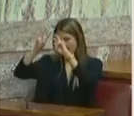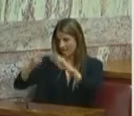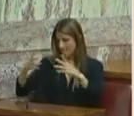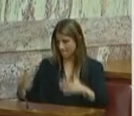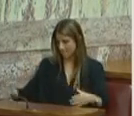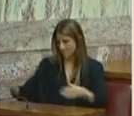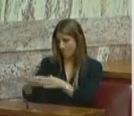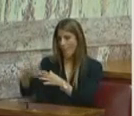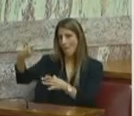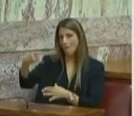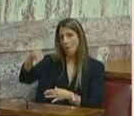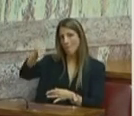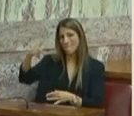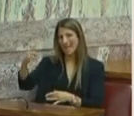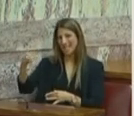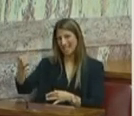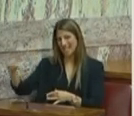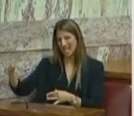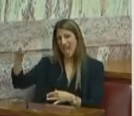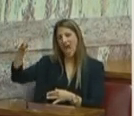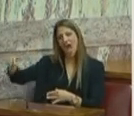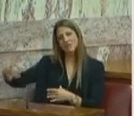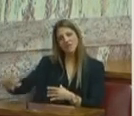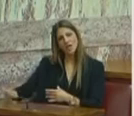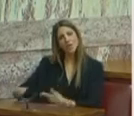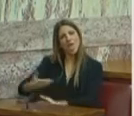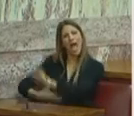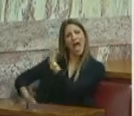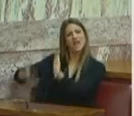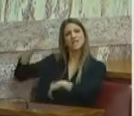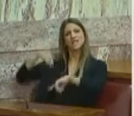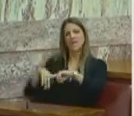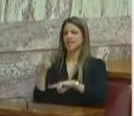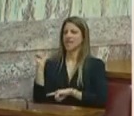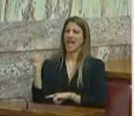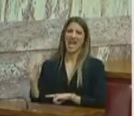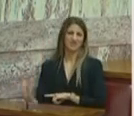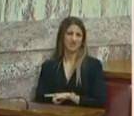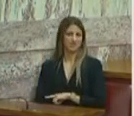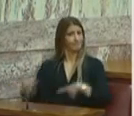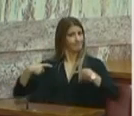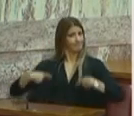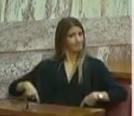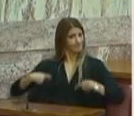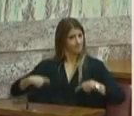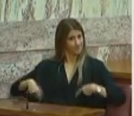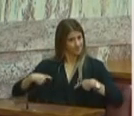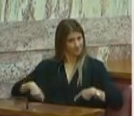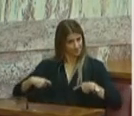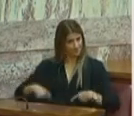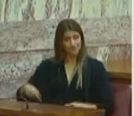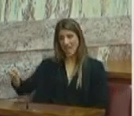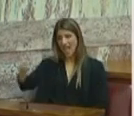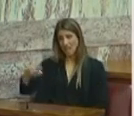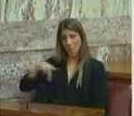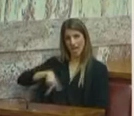στη γλώσσα τους έχουν ομηρικές και αρχαίες ελληνικές λέξεις και τους οποίους το ανίκανο και εθνικά επικίνδυνο κράτος,